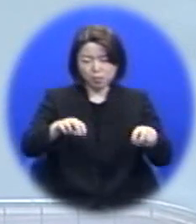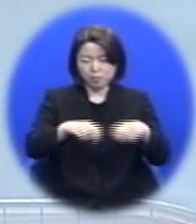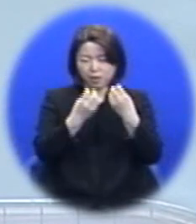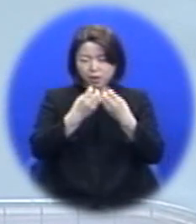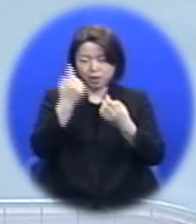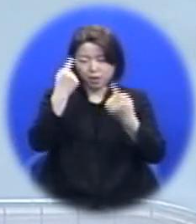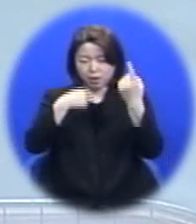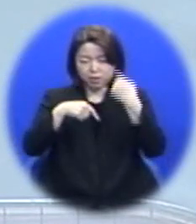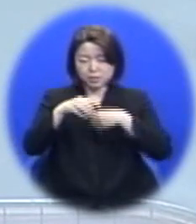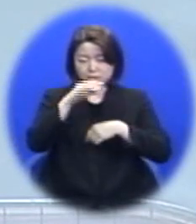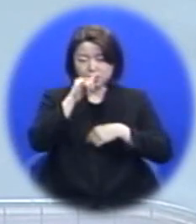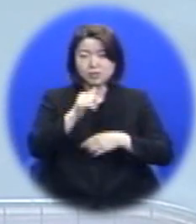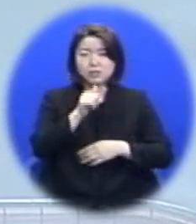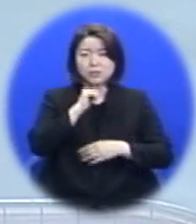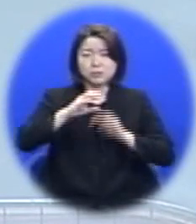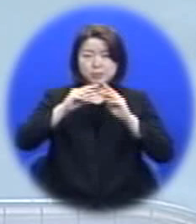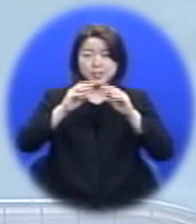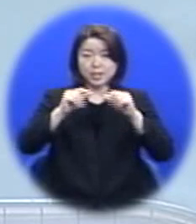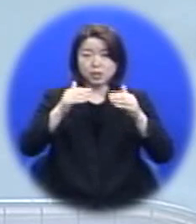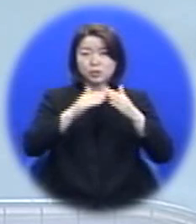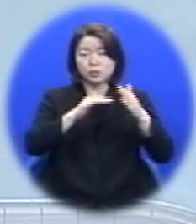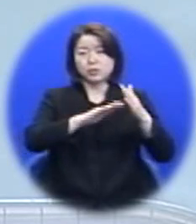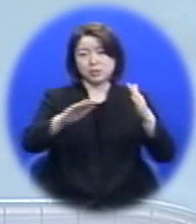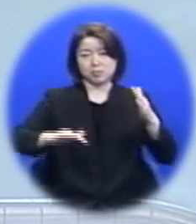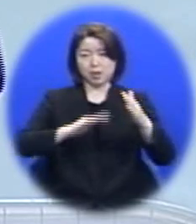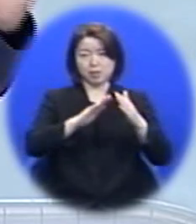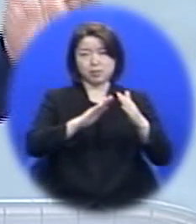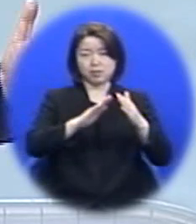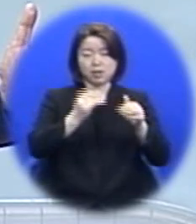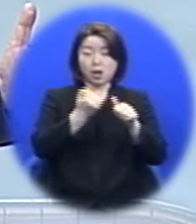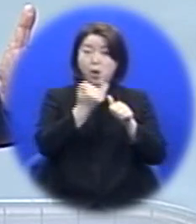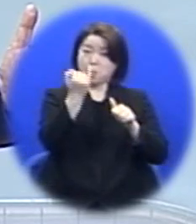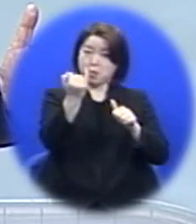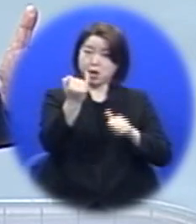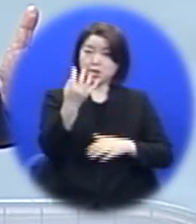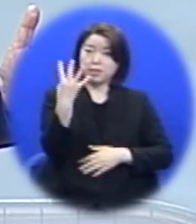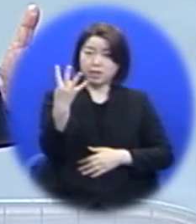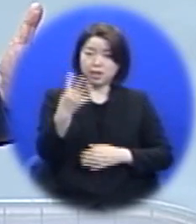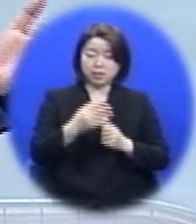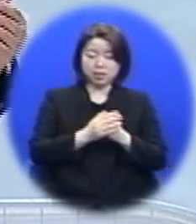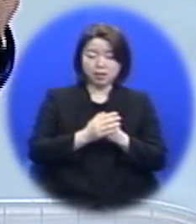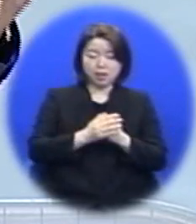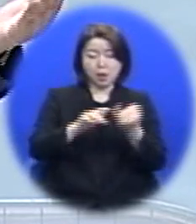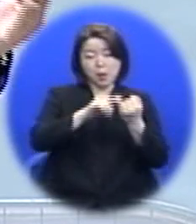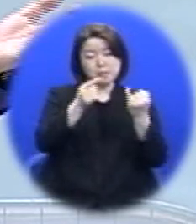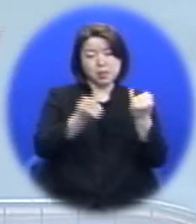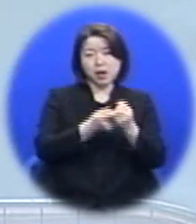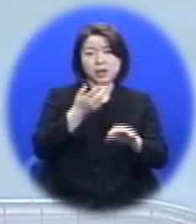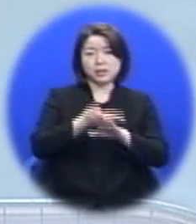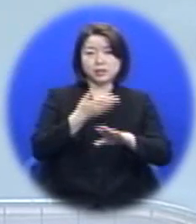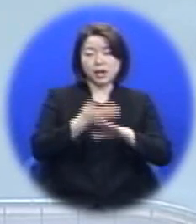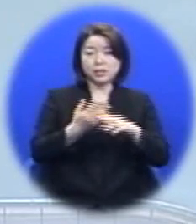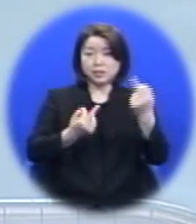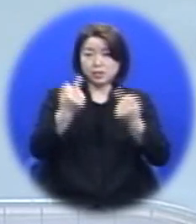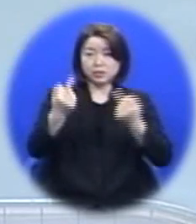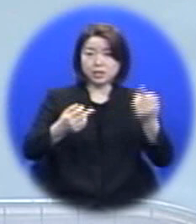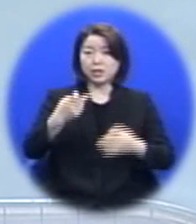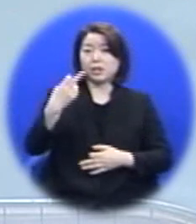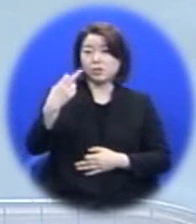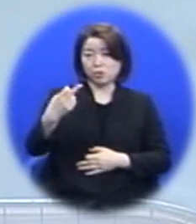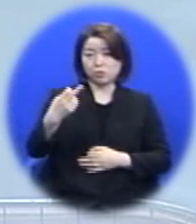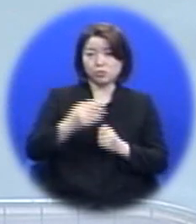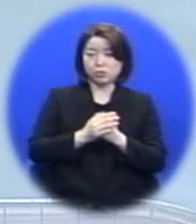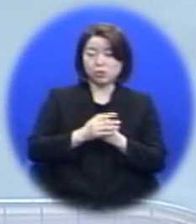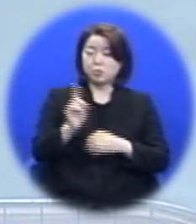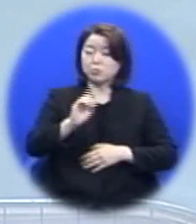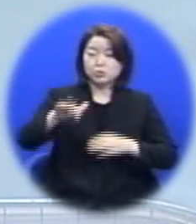콩가루 집안입니다. 아내가 넷이고 배다른 형제가 열둘입니다. 어떤 분위기인지 대략 짐작이 가시나요?